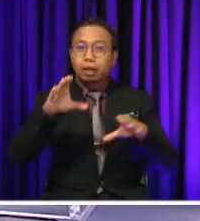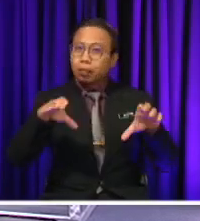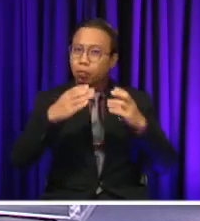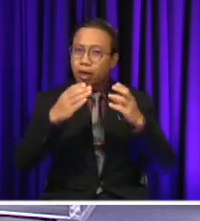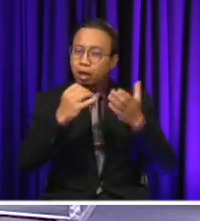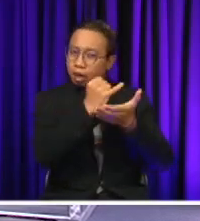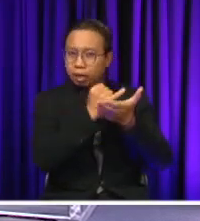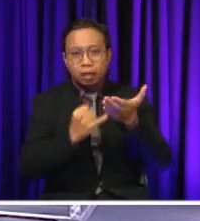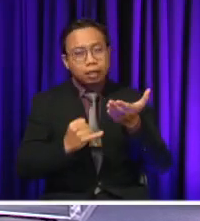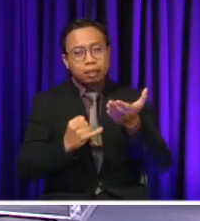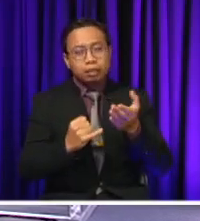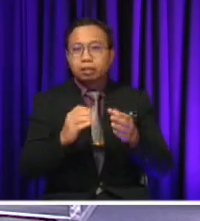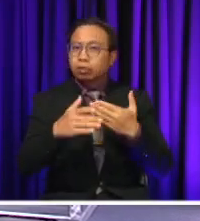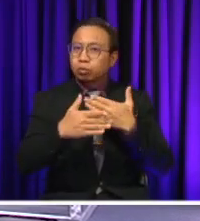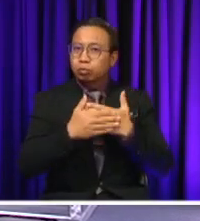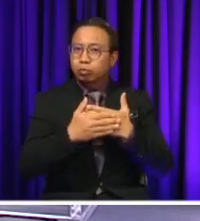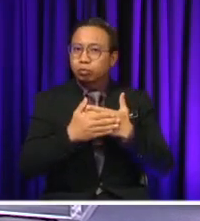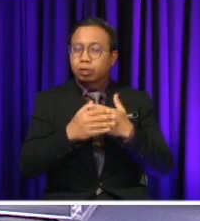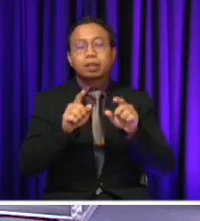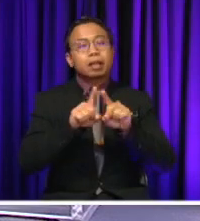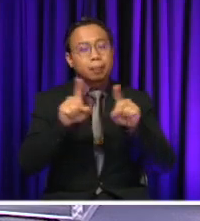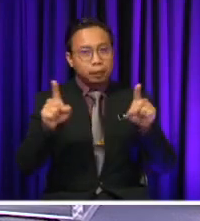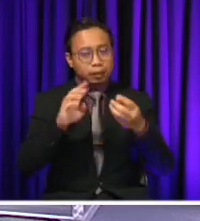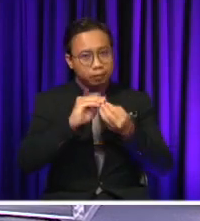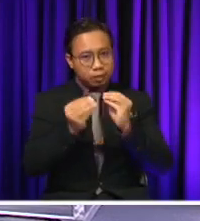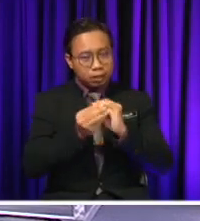oke tapi masalah